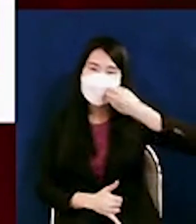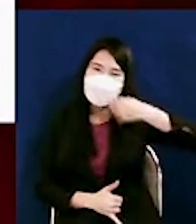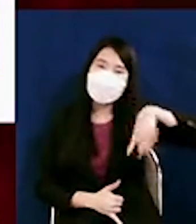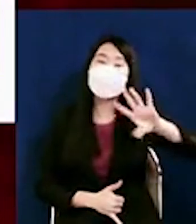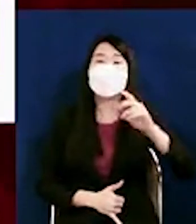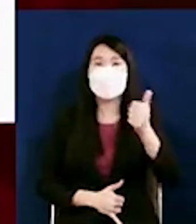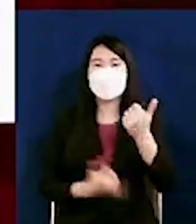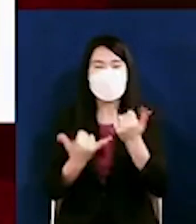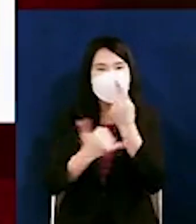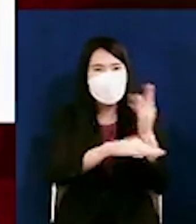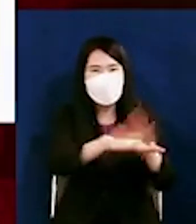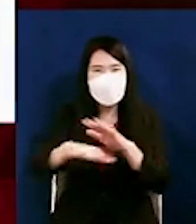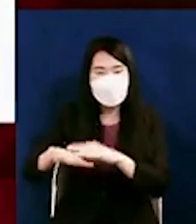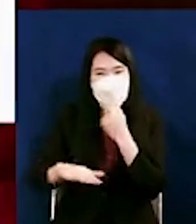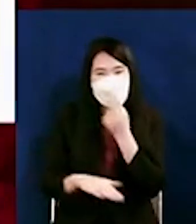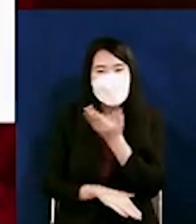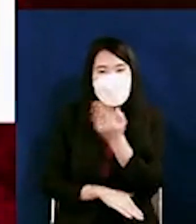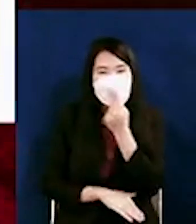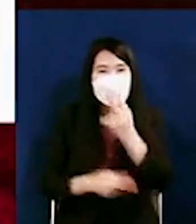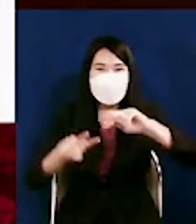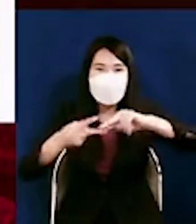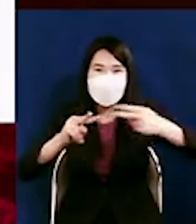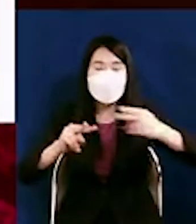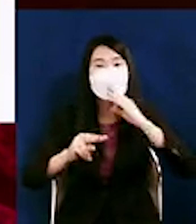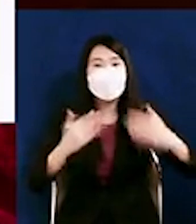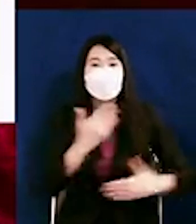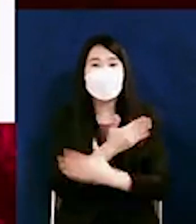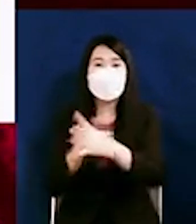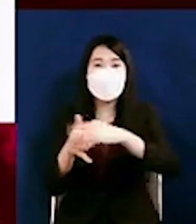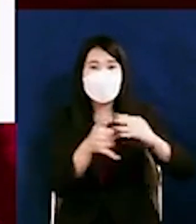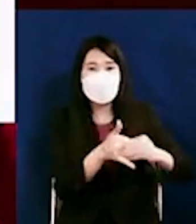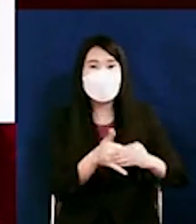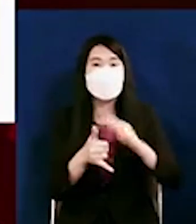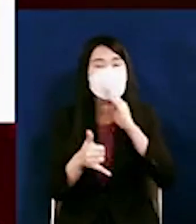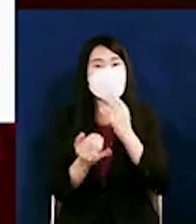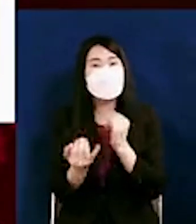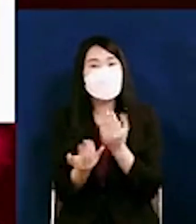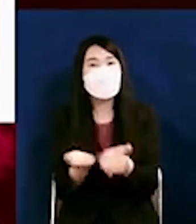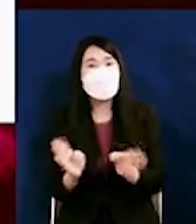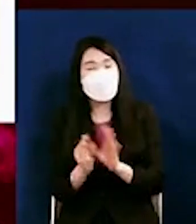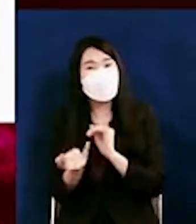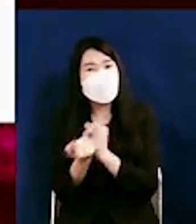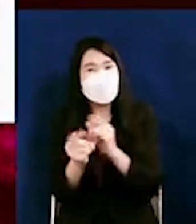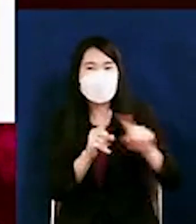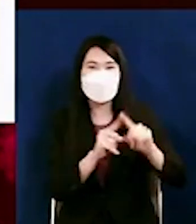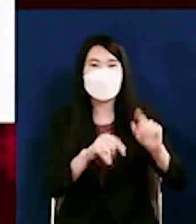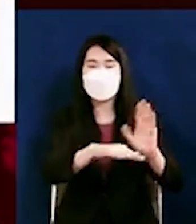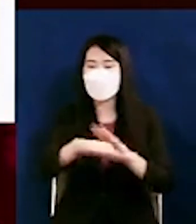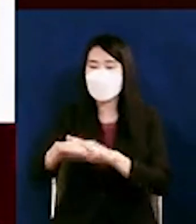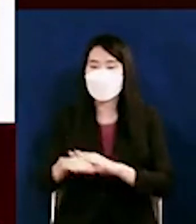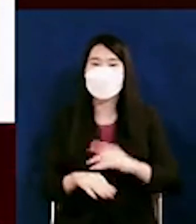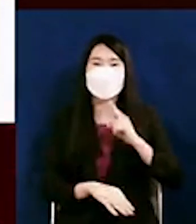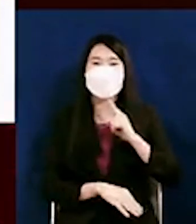ราคงอาจจะต้องเก็บตัวอย่างคนที่อาจจะมีความเสี่ยงหรือมีความสัมผัสเนี่ยเอามาดำเนินการตรวจเพิ่มเติมนะ